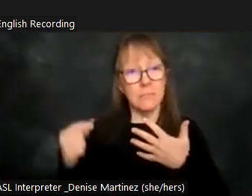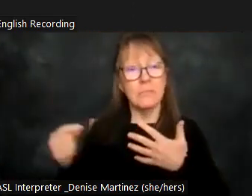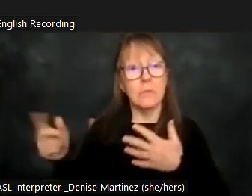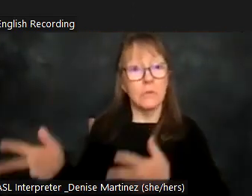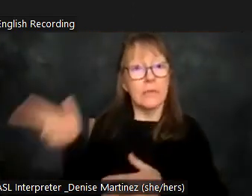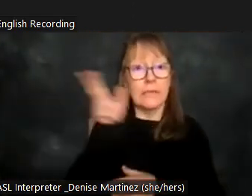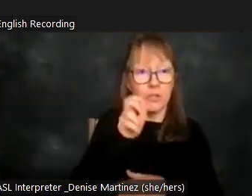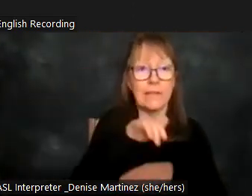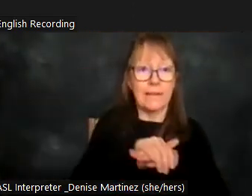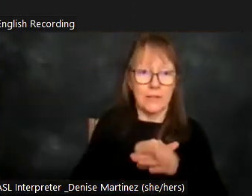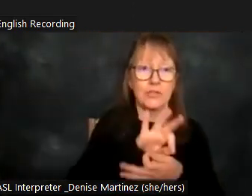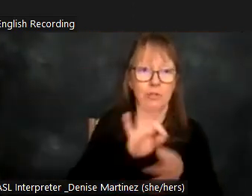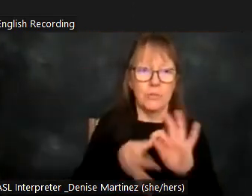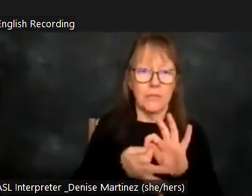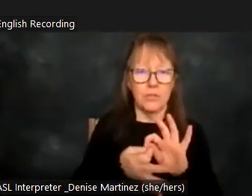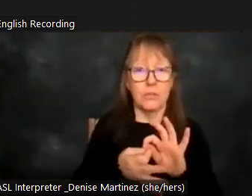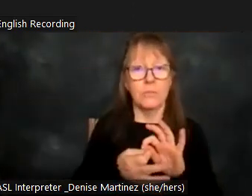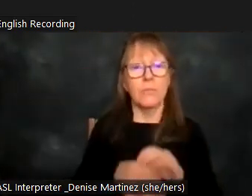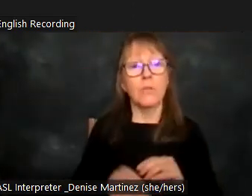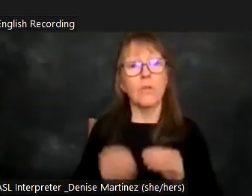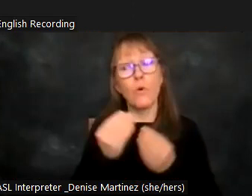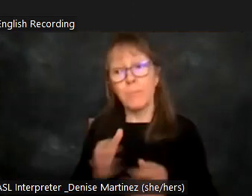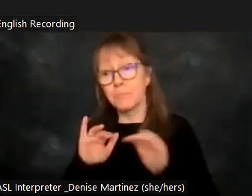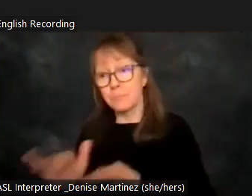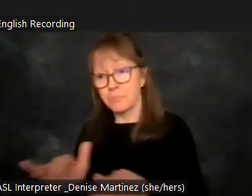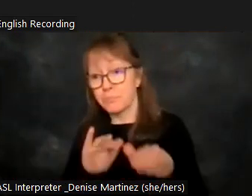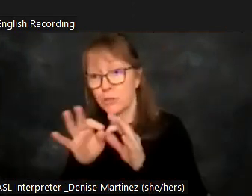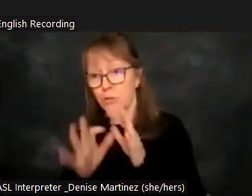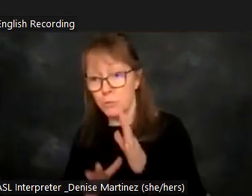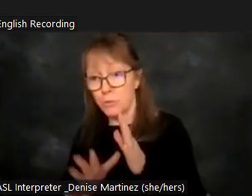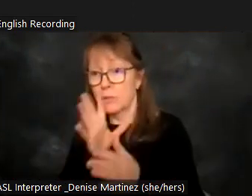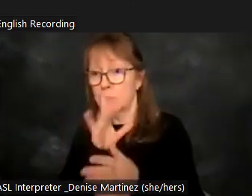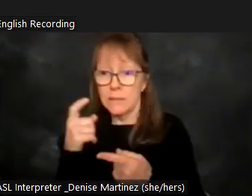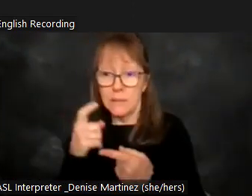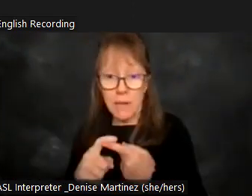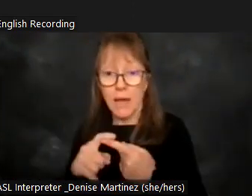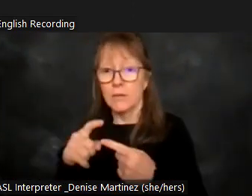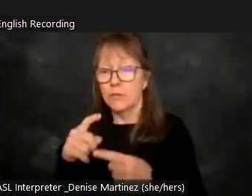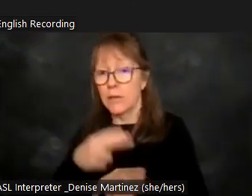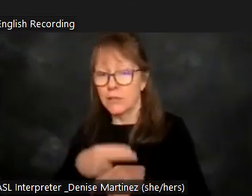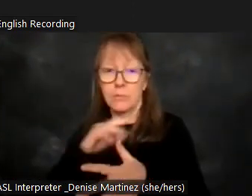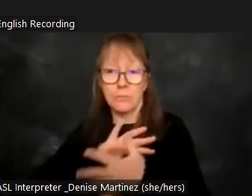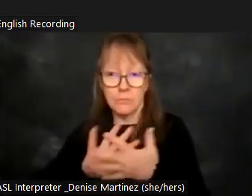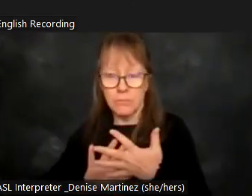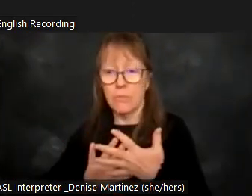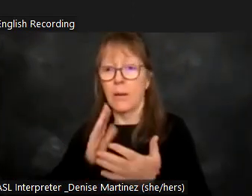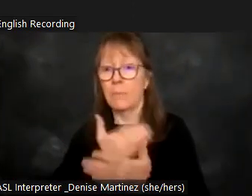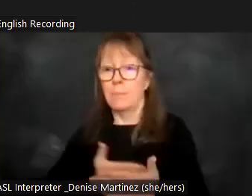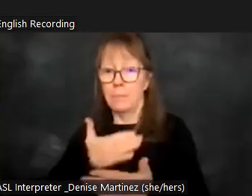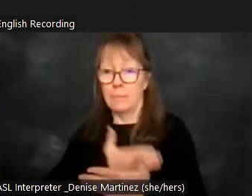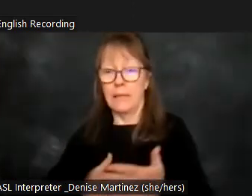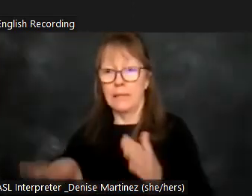Quote, listening in English and speaking to whatever language channel you're in. Faire en sorte que And remind